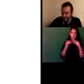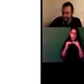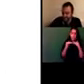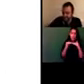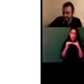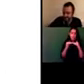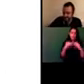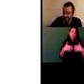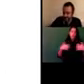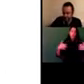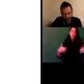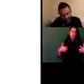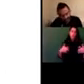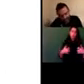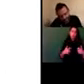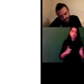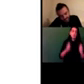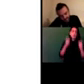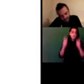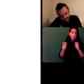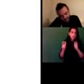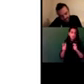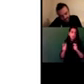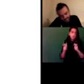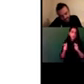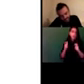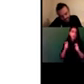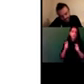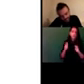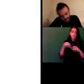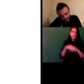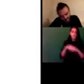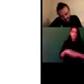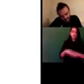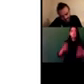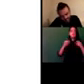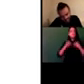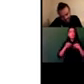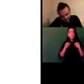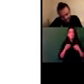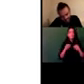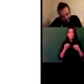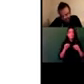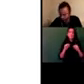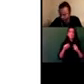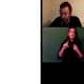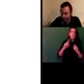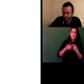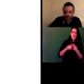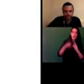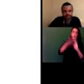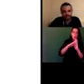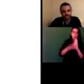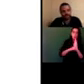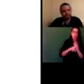güvenli şehirleri teşvik etme ve çabalarına katkıda bulunma konularında program yöneticisi olarak çalışıyor.